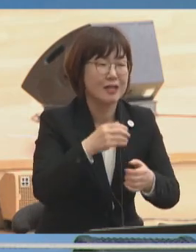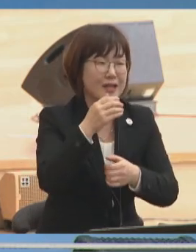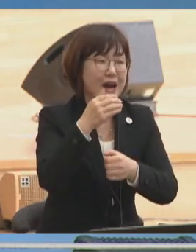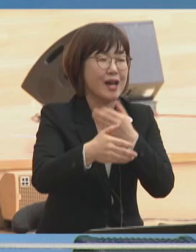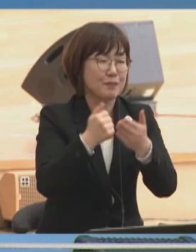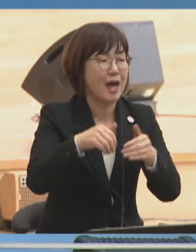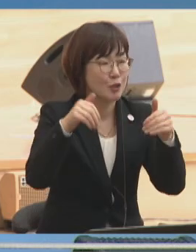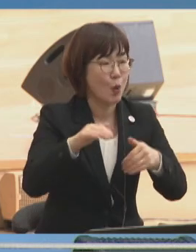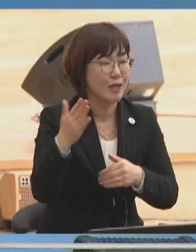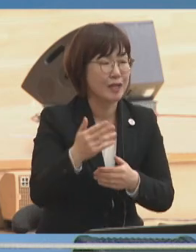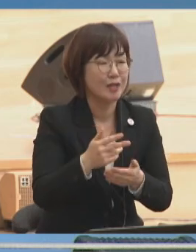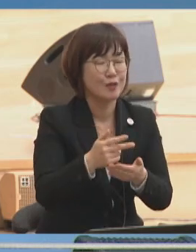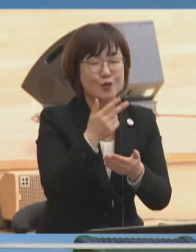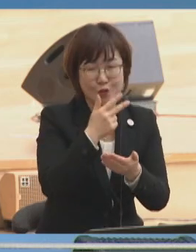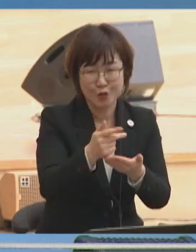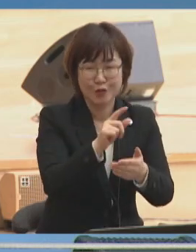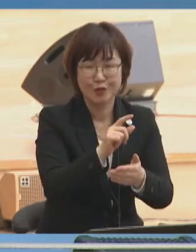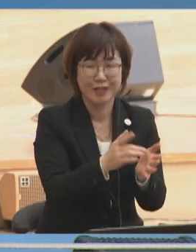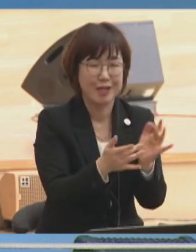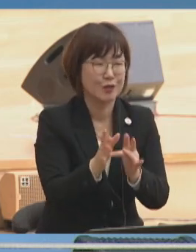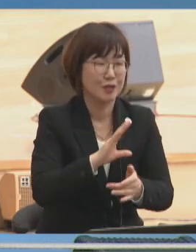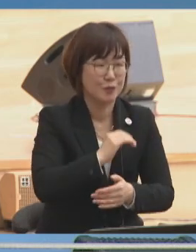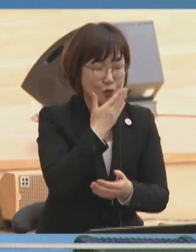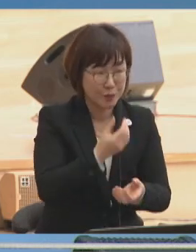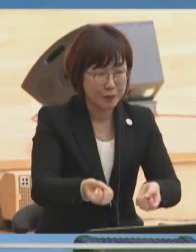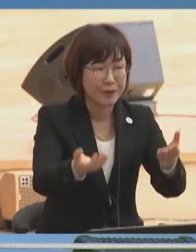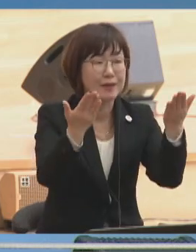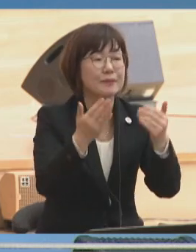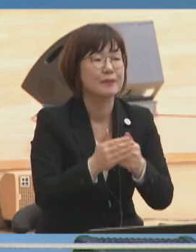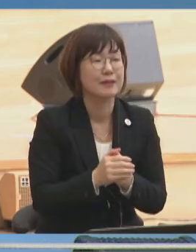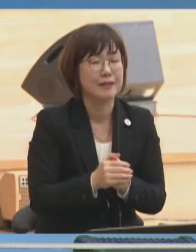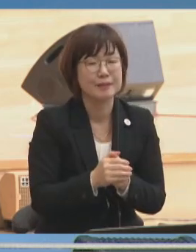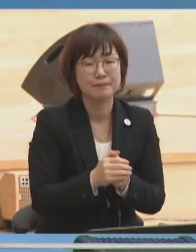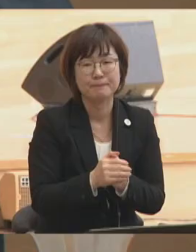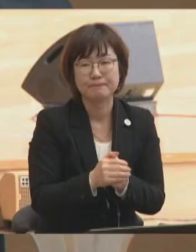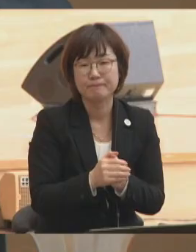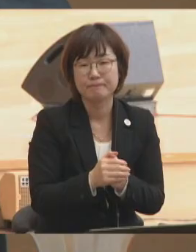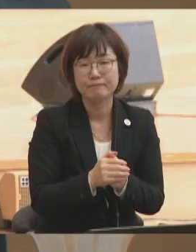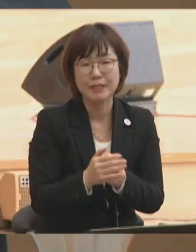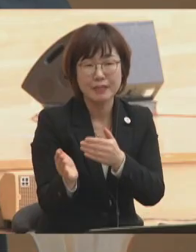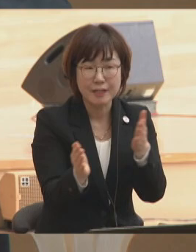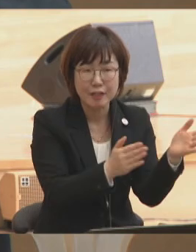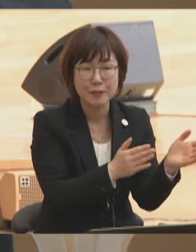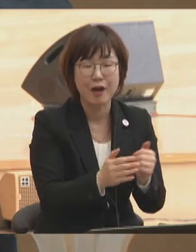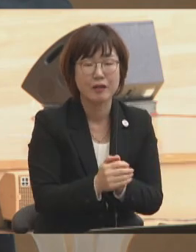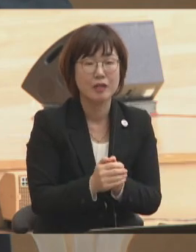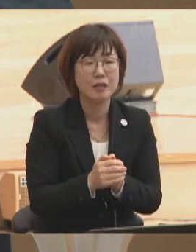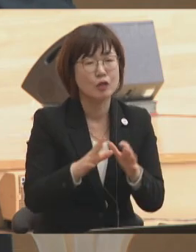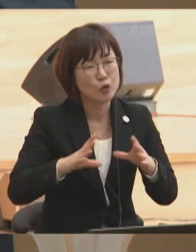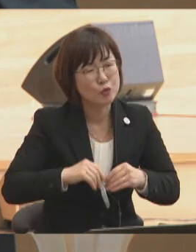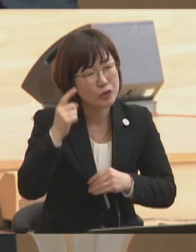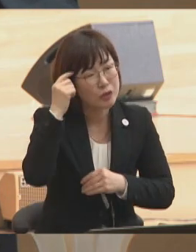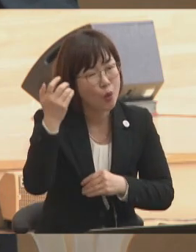있기를 주의 이름으로 축원합니다. 축원합니다. 자, 그러면 굶주린 영혼들을 어떻게 먹일 수 있느냐?